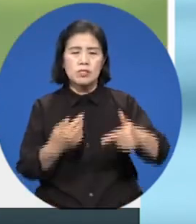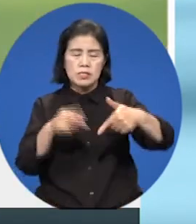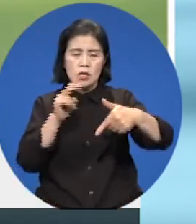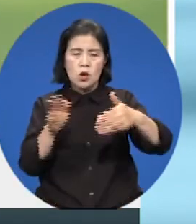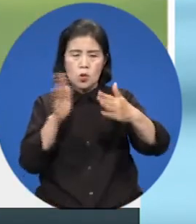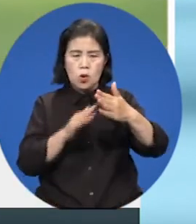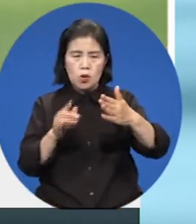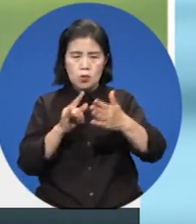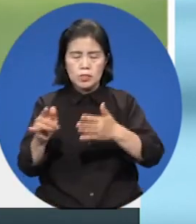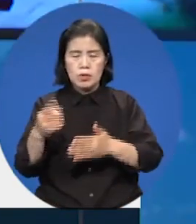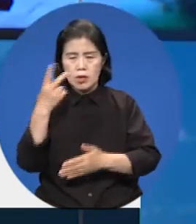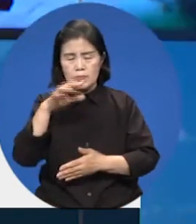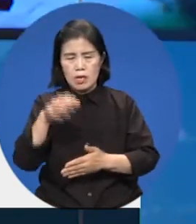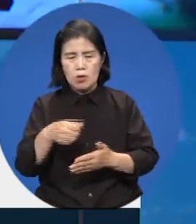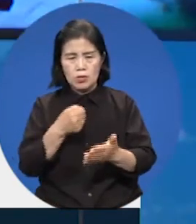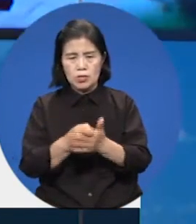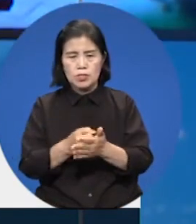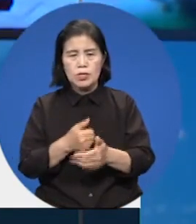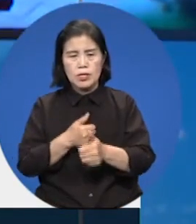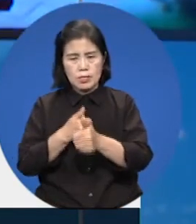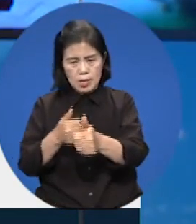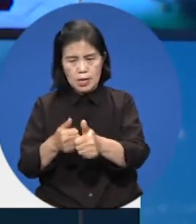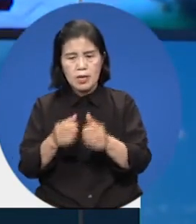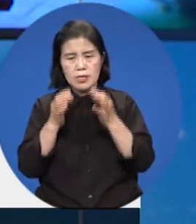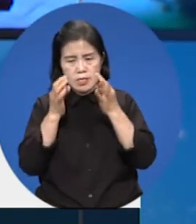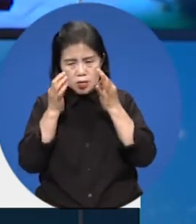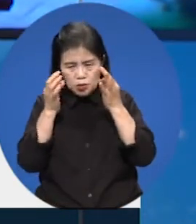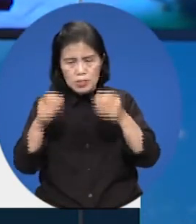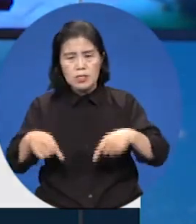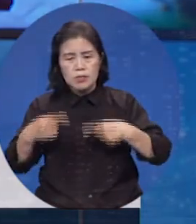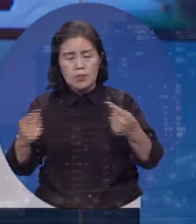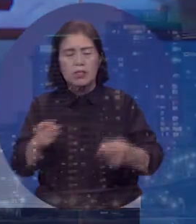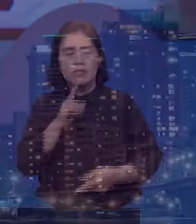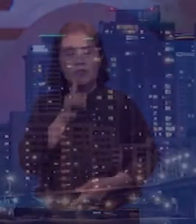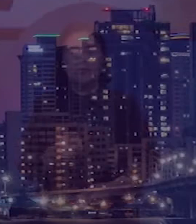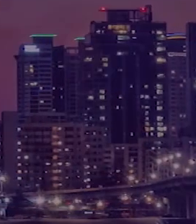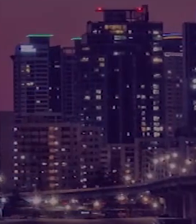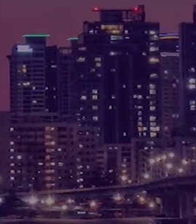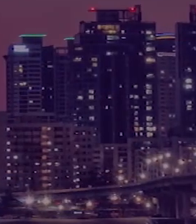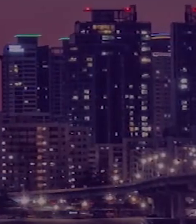측은 이에 대해서 감사원 결정에 따라서 감사 절차에 성실하게 임하겠다고 밝혔습니다.